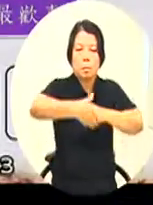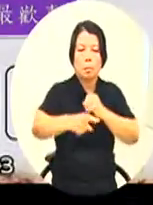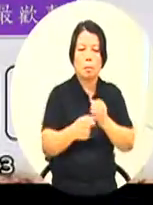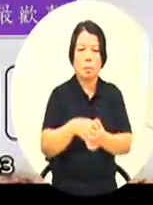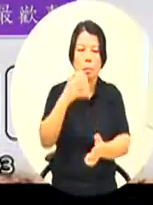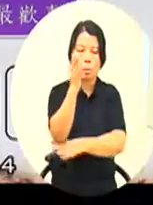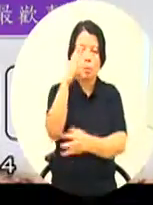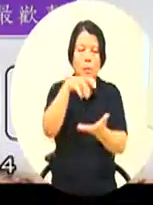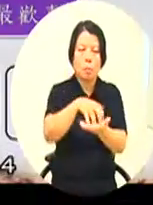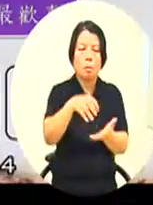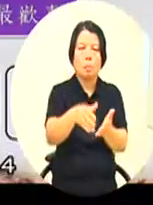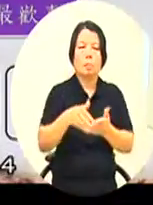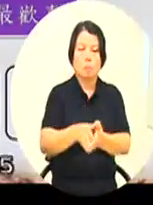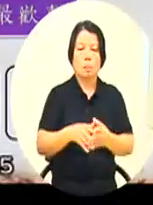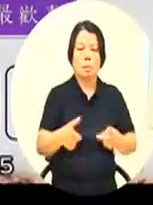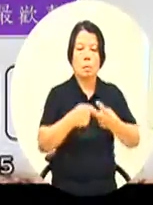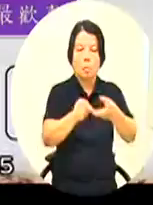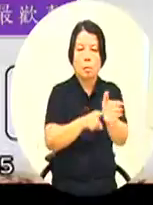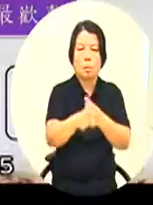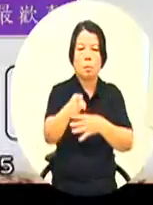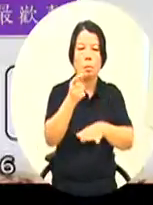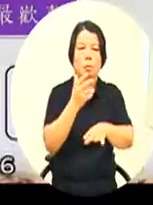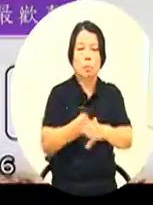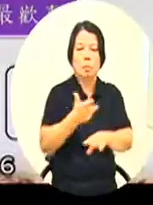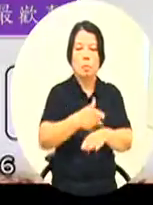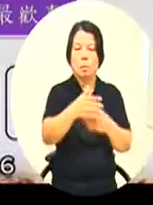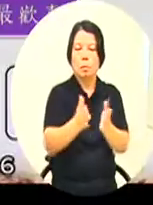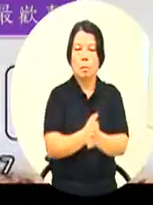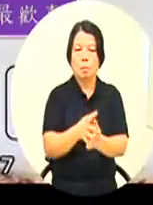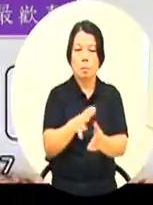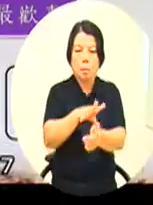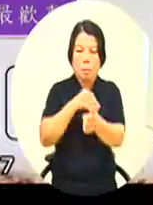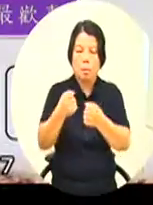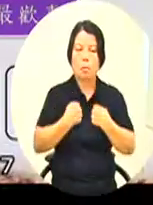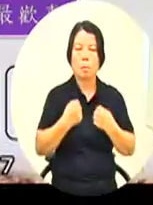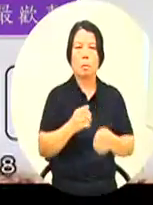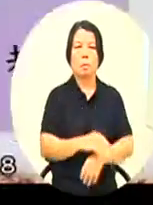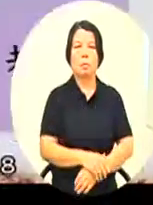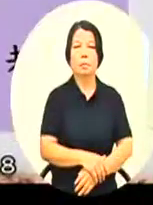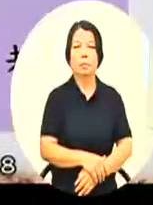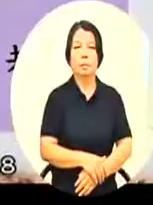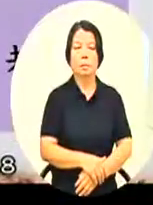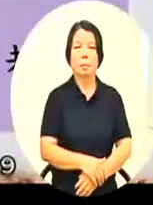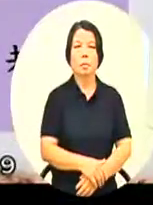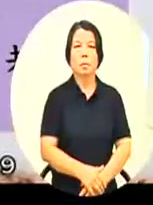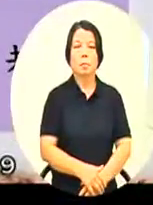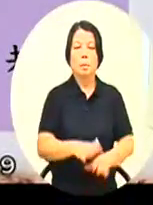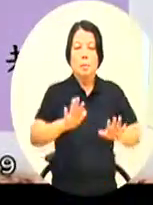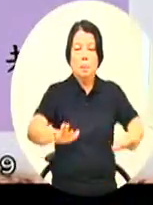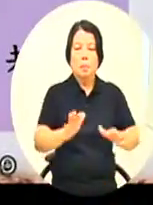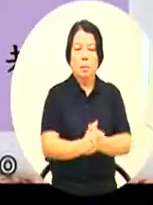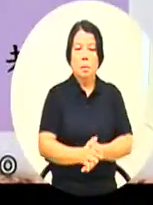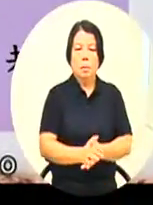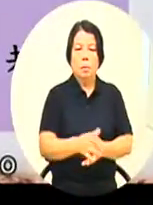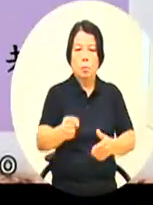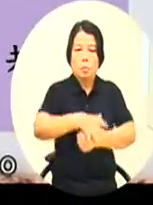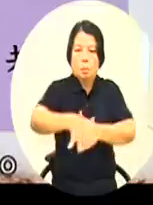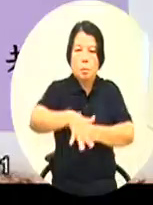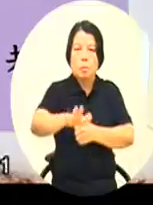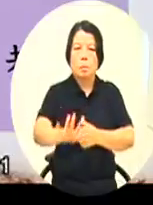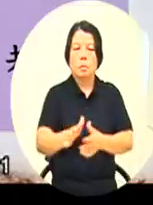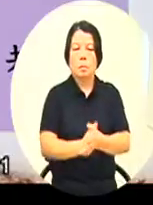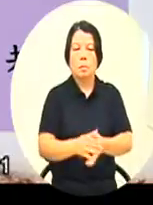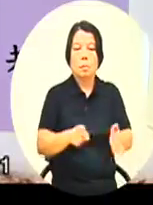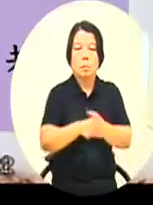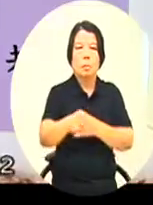的取得上或第二专长的辅导上哈，去进行这样子的一个定位。那目前呢，我们的编制哈有